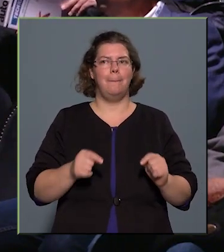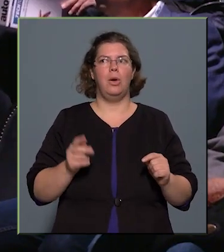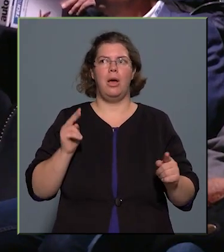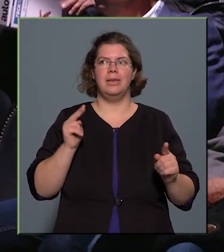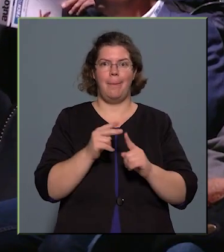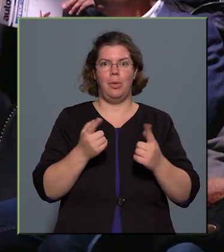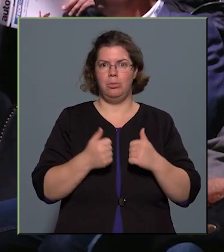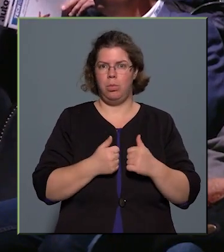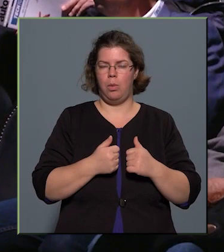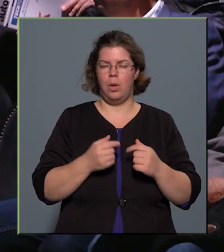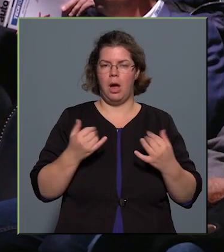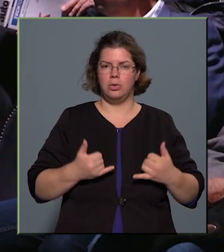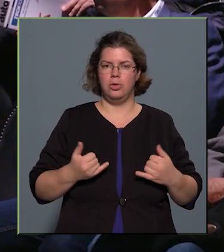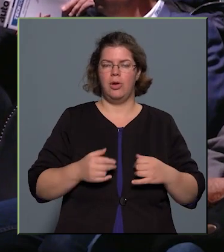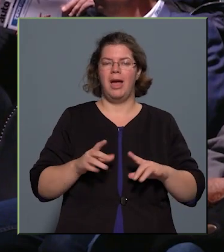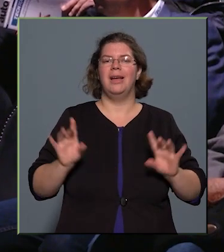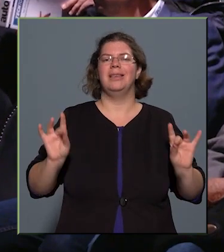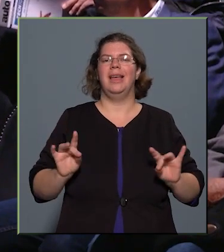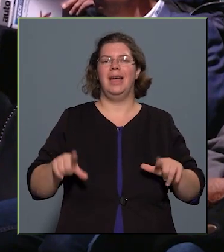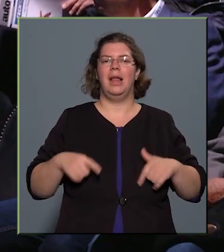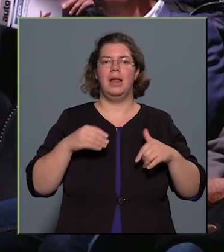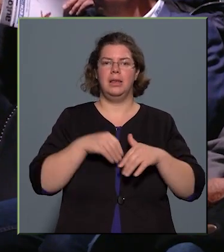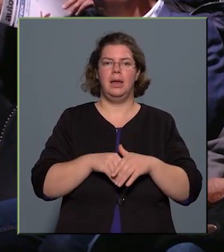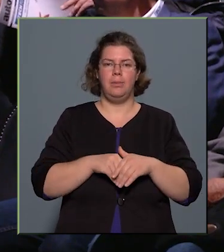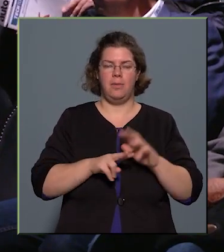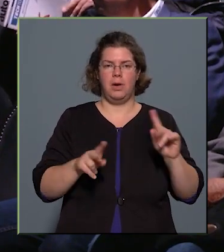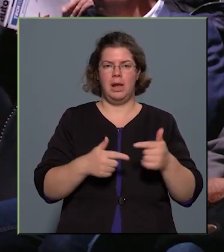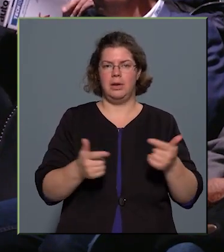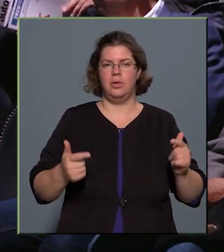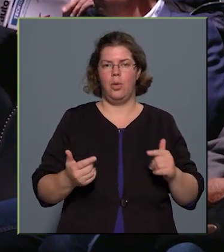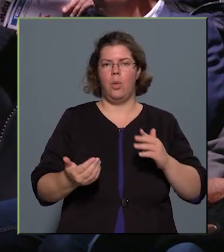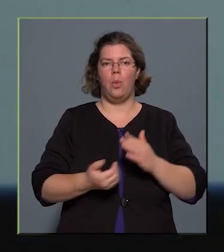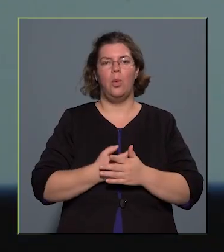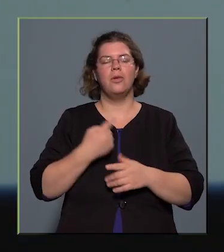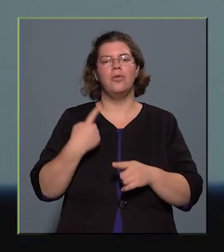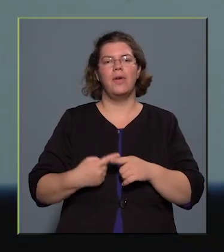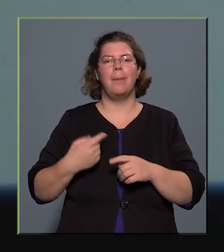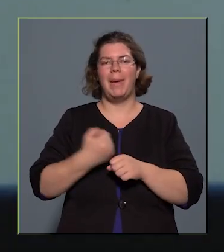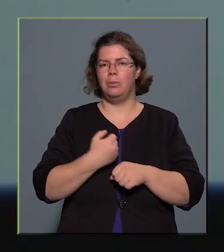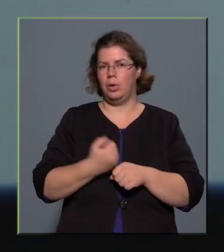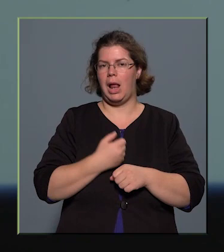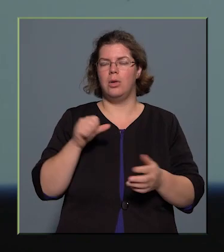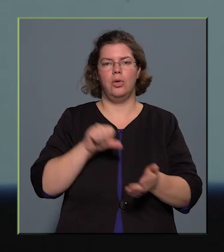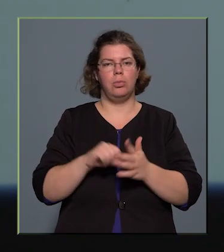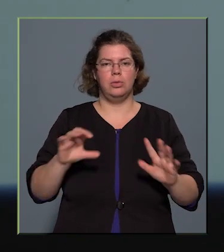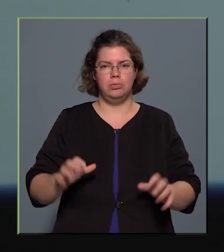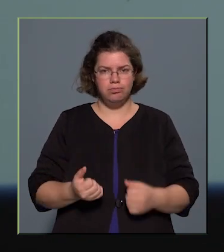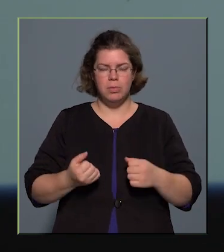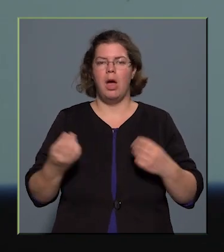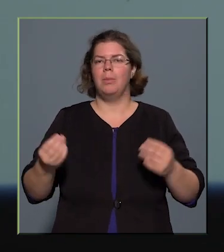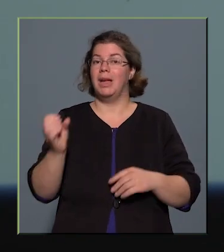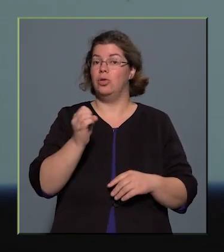aktuális, hogy a cég életében van egy lehetőség, hogy egy új fém megmunkáló központot építsünk, amit teljesen a nulláról